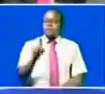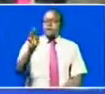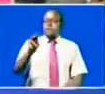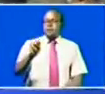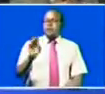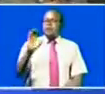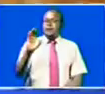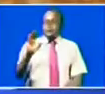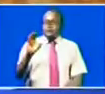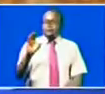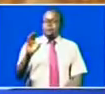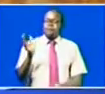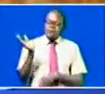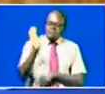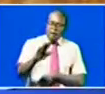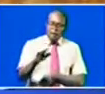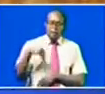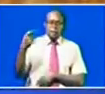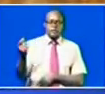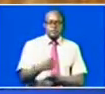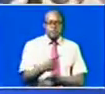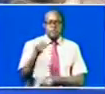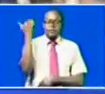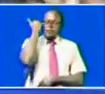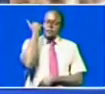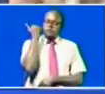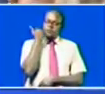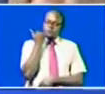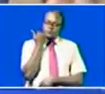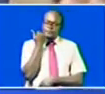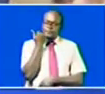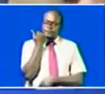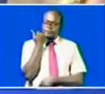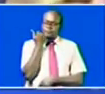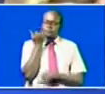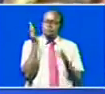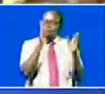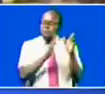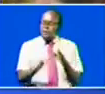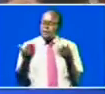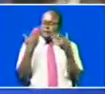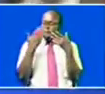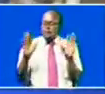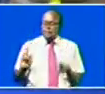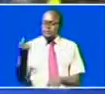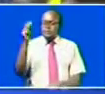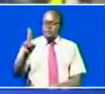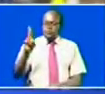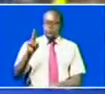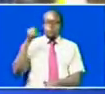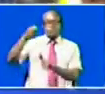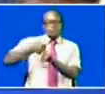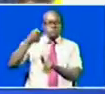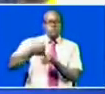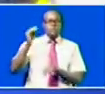mmoja, kesi hiyo ikitarajiwa kuanza mwezi ujao. Licha ya juhudi za Rais Uhuru Kenyatta kupiga vita jinamizi